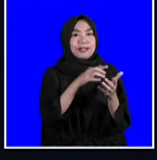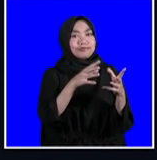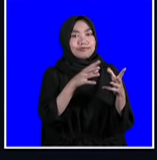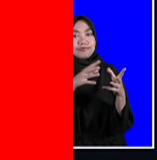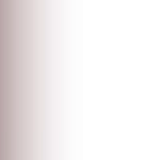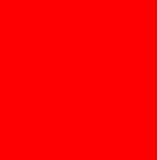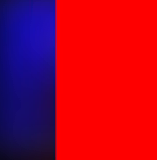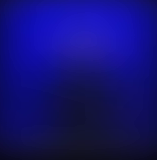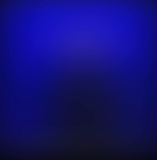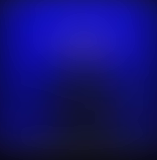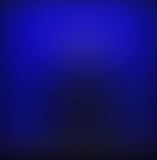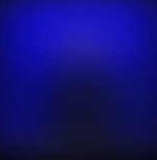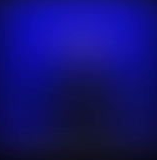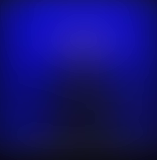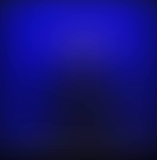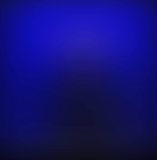terjangkau.